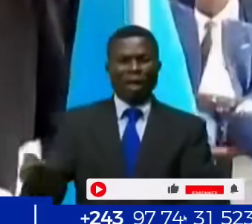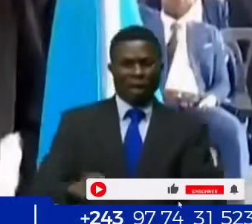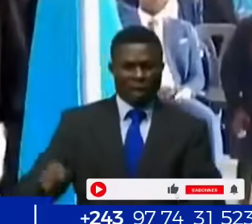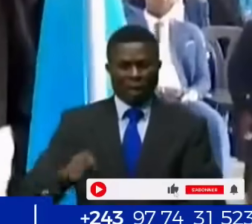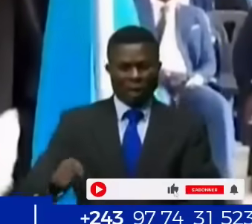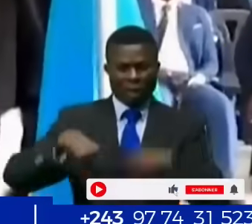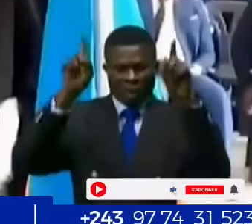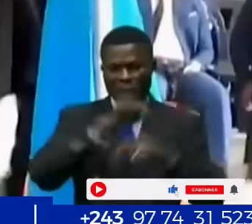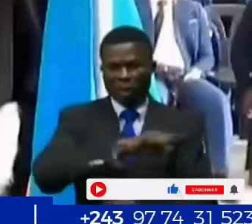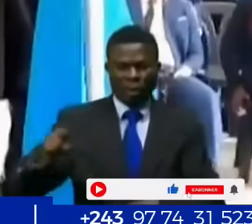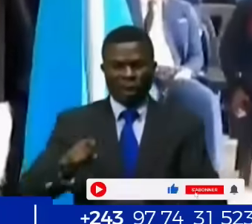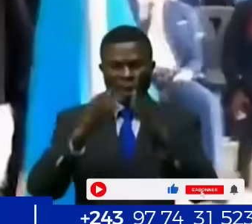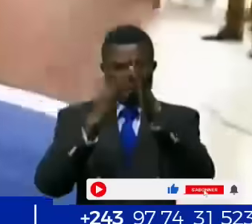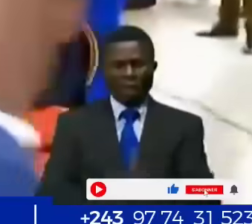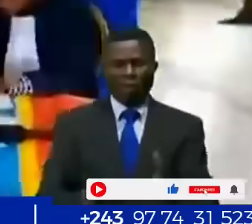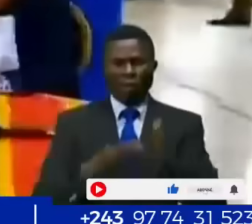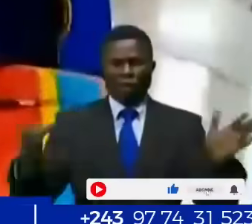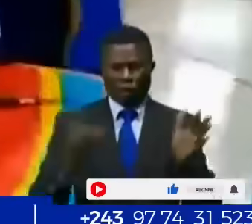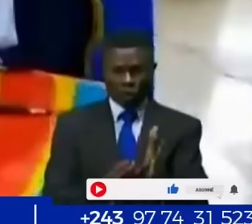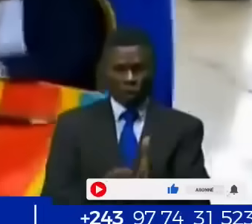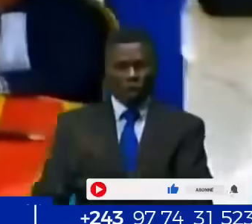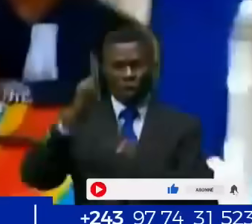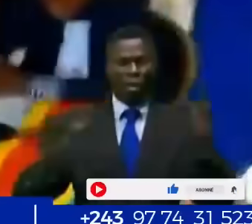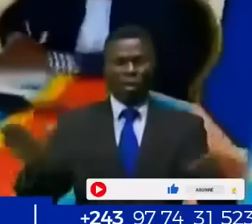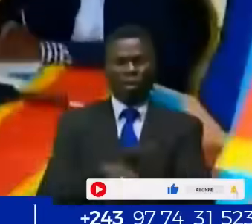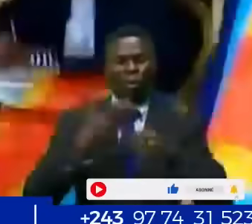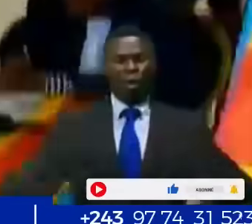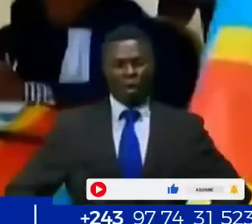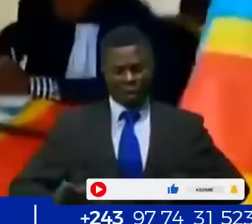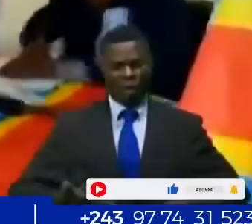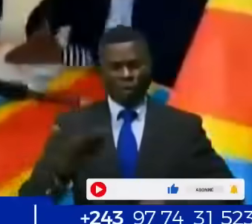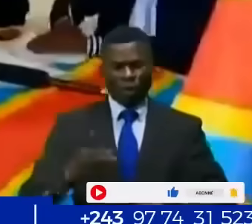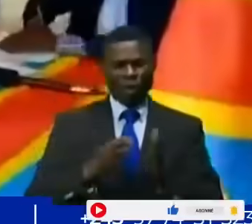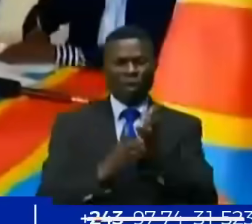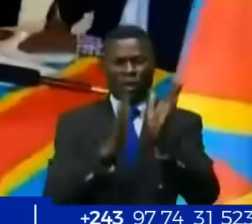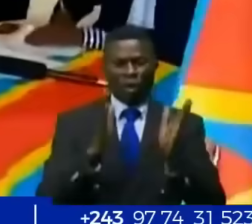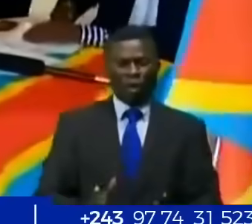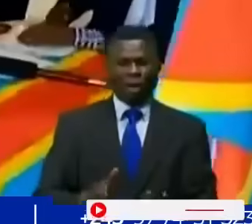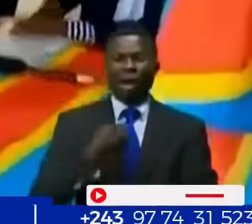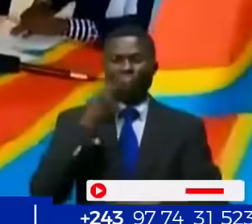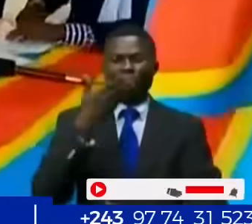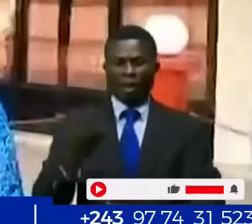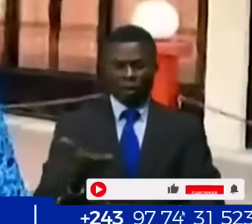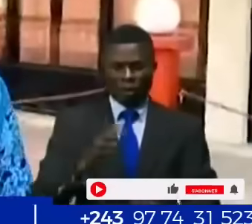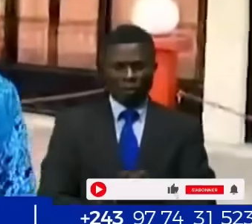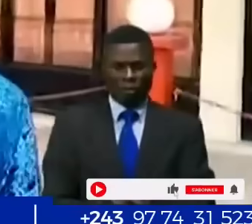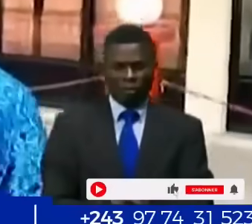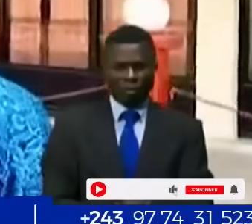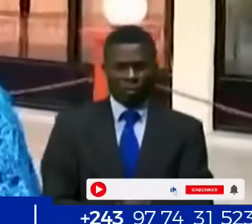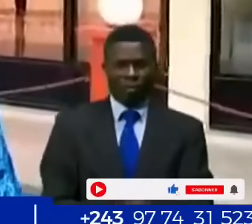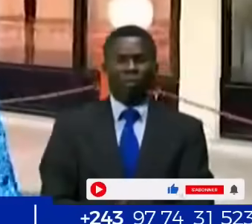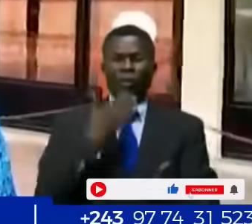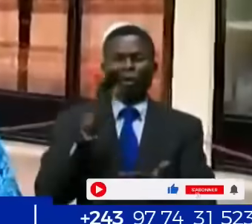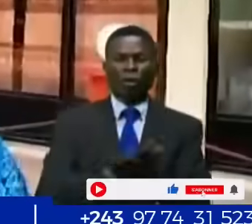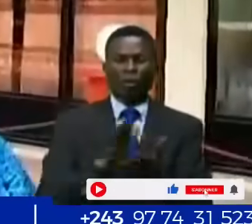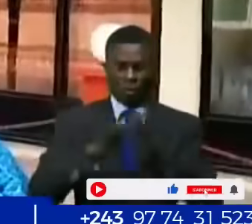années 97, les Yumbiens étaient comblés de joie et de satisfaction. Un leader du coin s'exprime. La vision avérée du chef de l'État pour